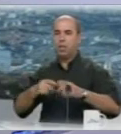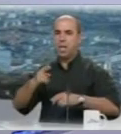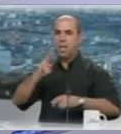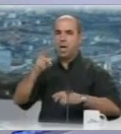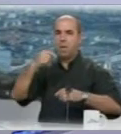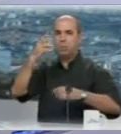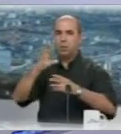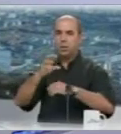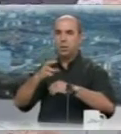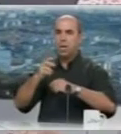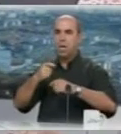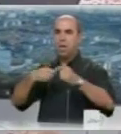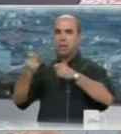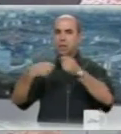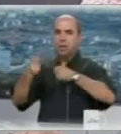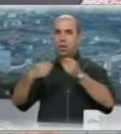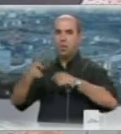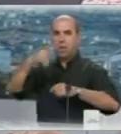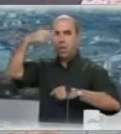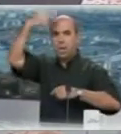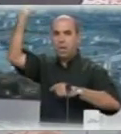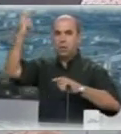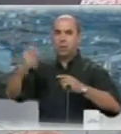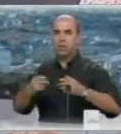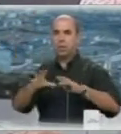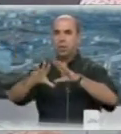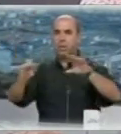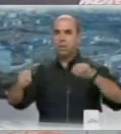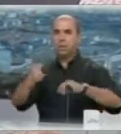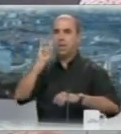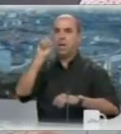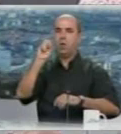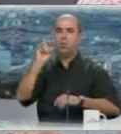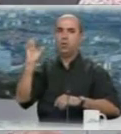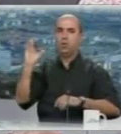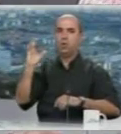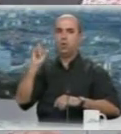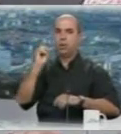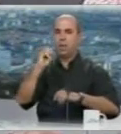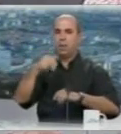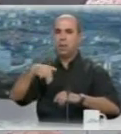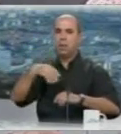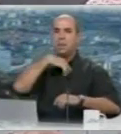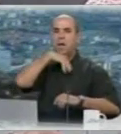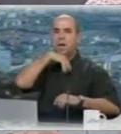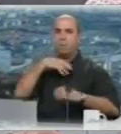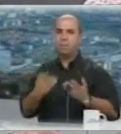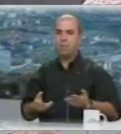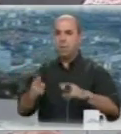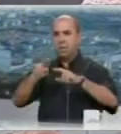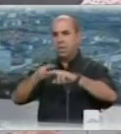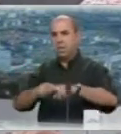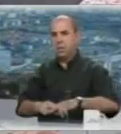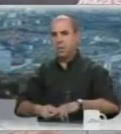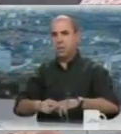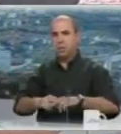الخارج، وكانت هذه المنطقة يعيطوا لها حوش النعام، لكن هذا الحوش إضمحل ما كانش بقى فقط في المخيلة